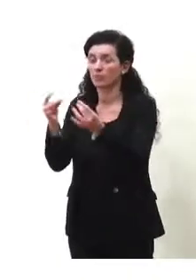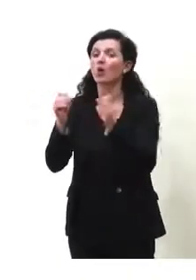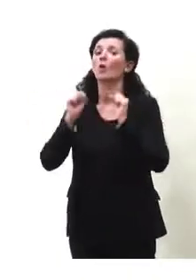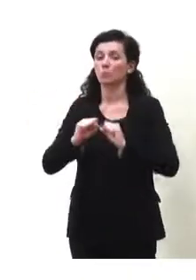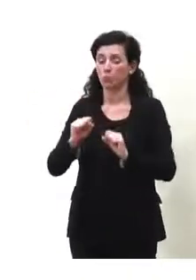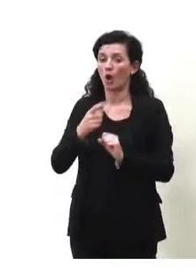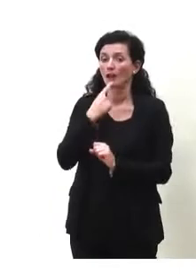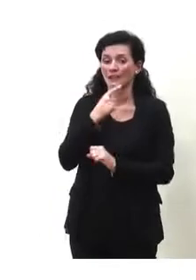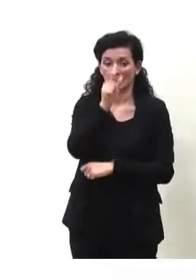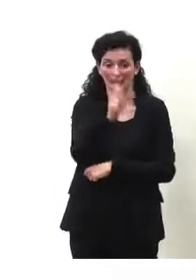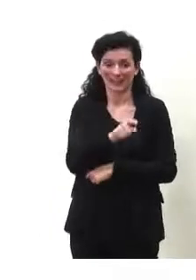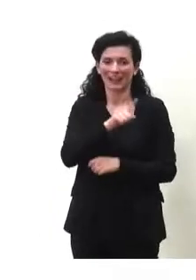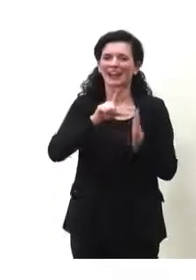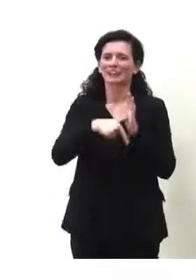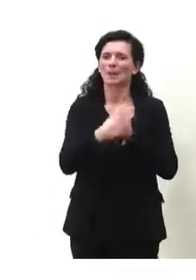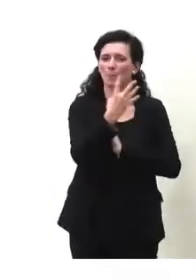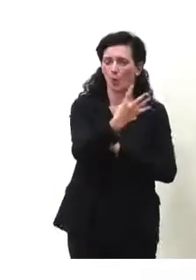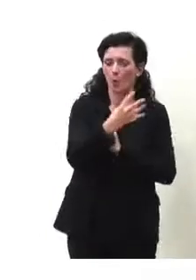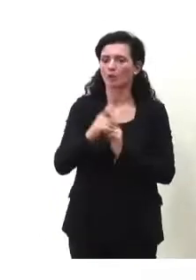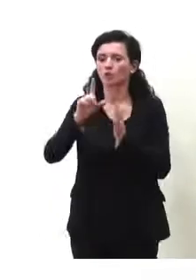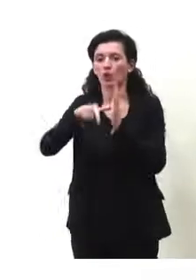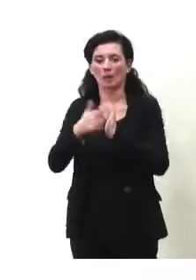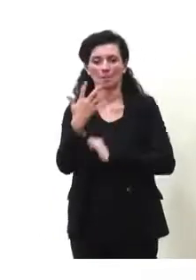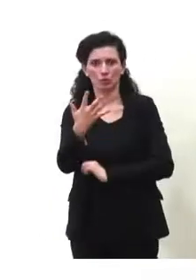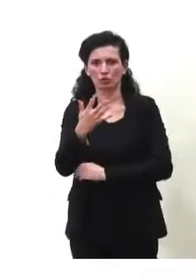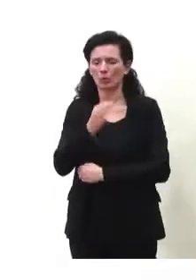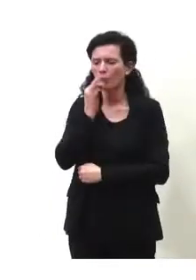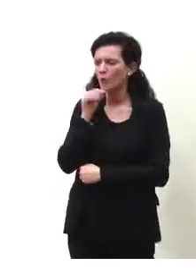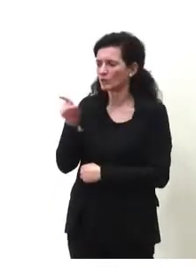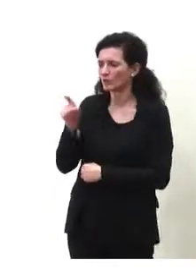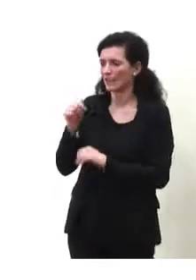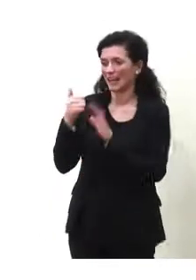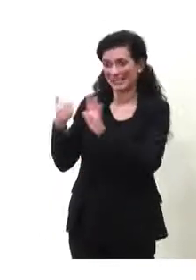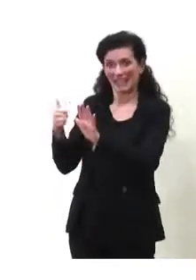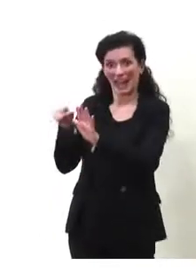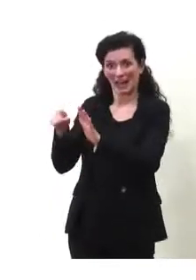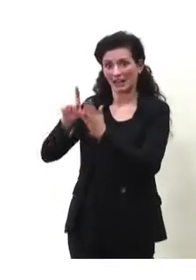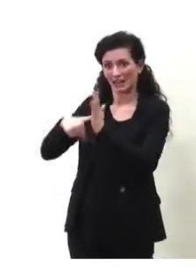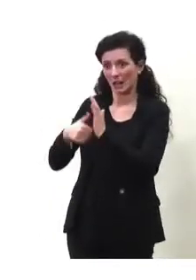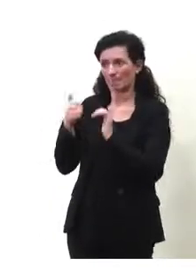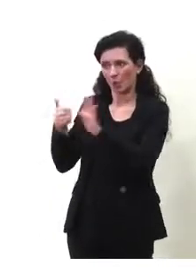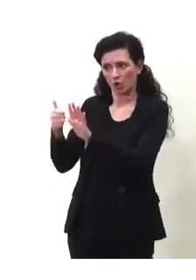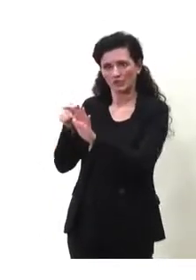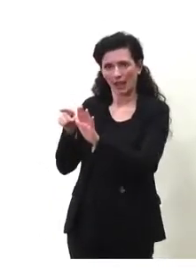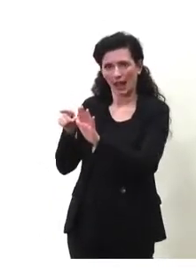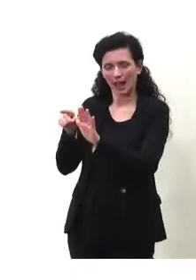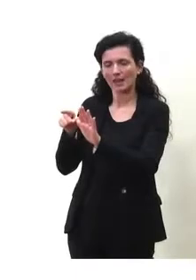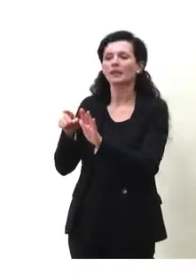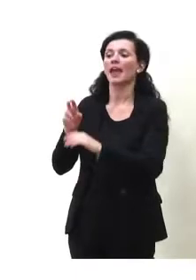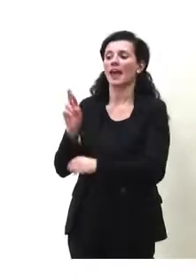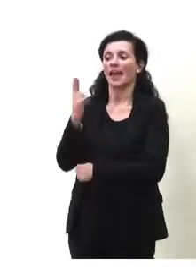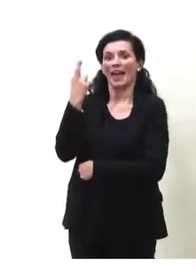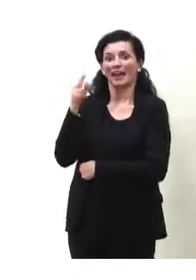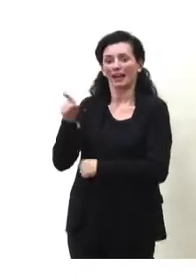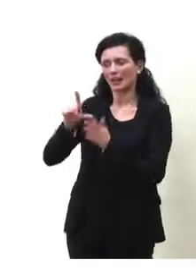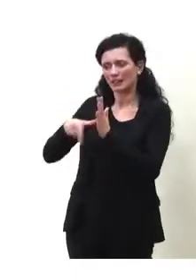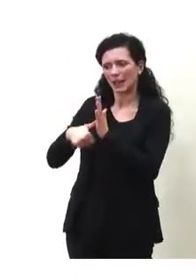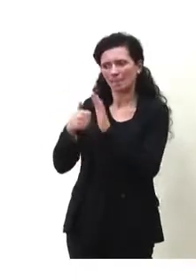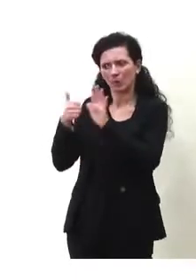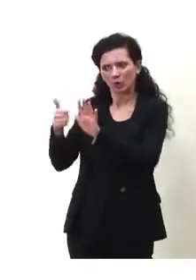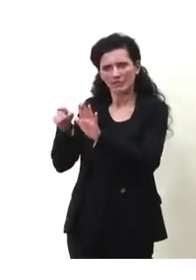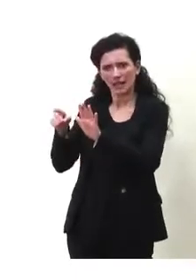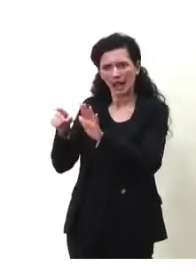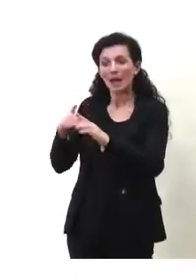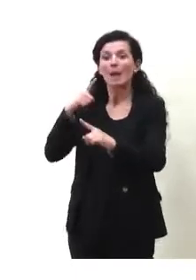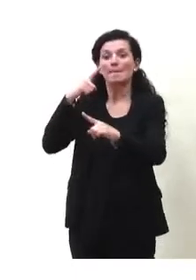4 e al tempo 5. E allora C6, i casi al tempo 6 saranno l'R al tempo 6 moltiplicato